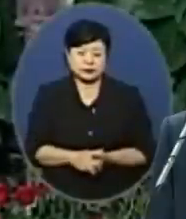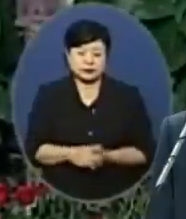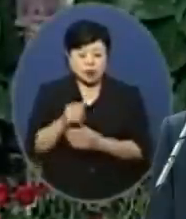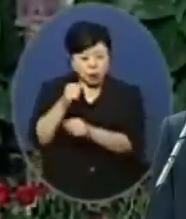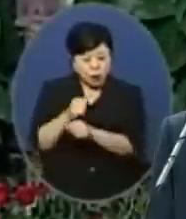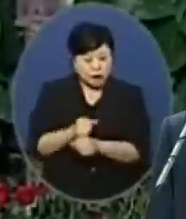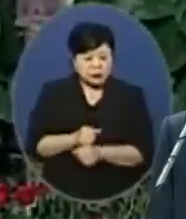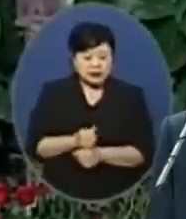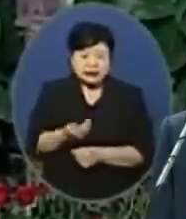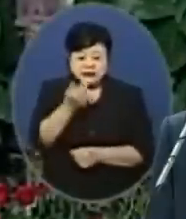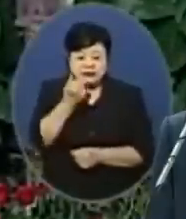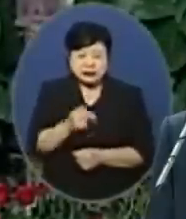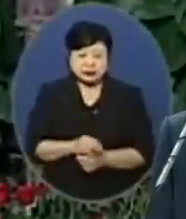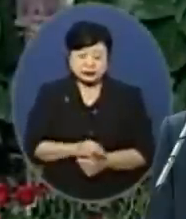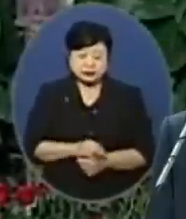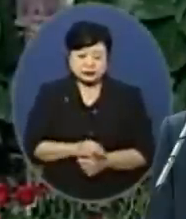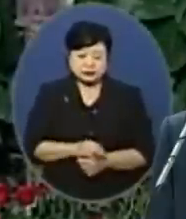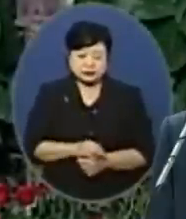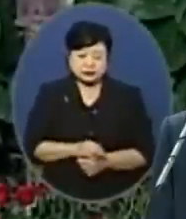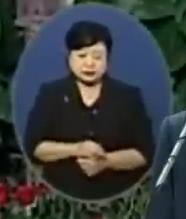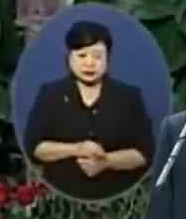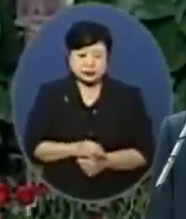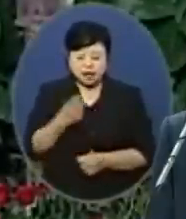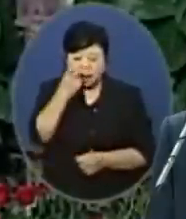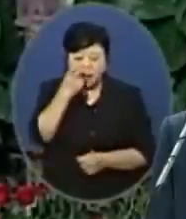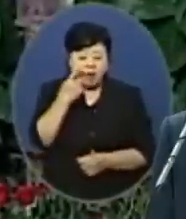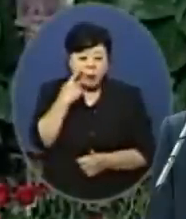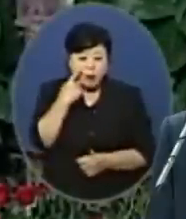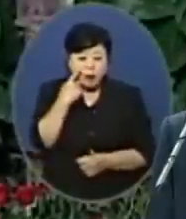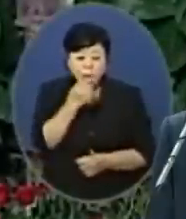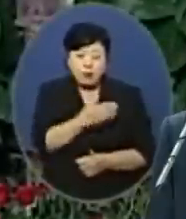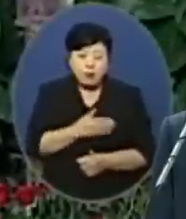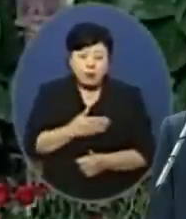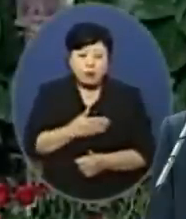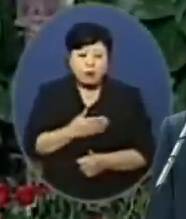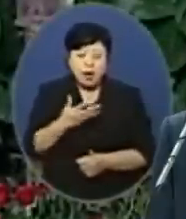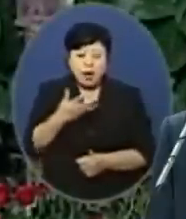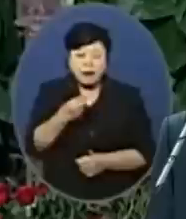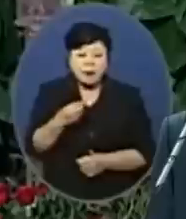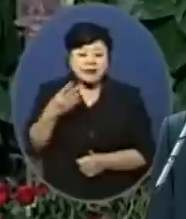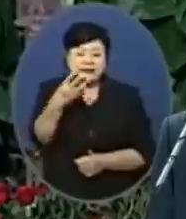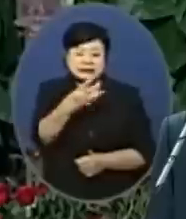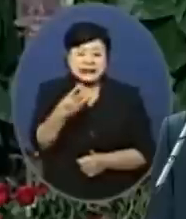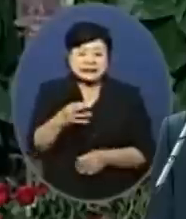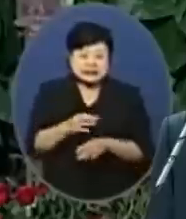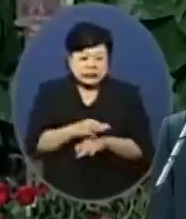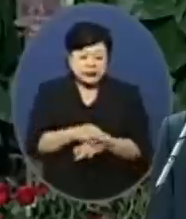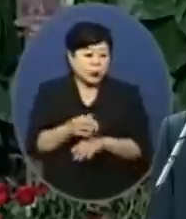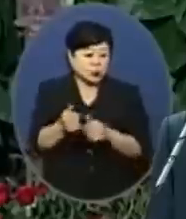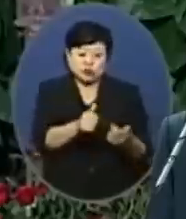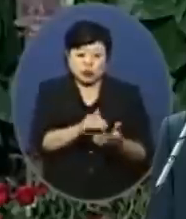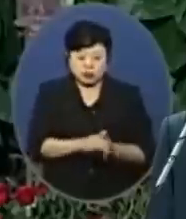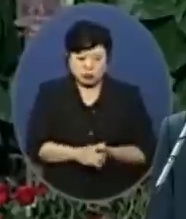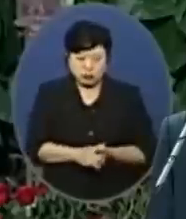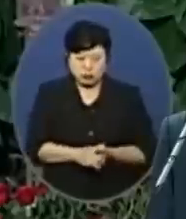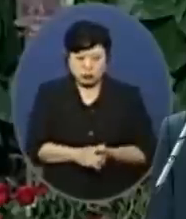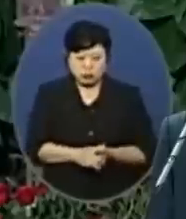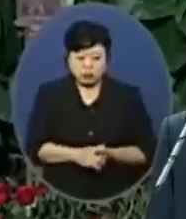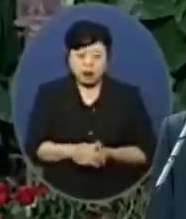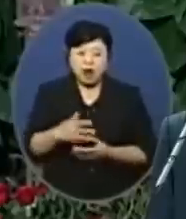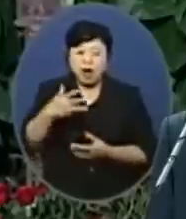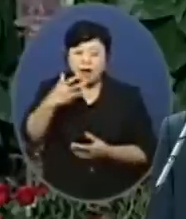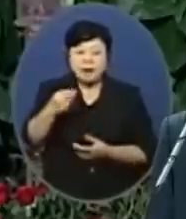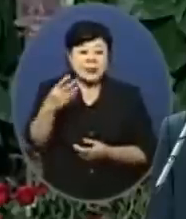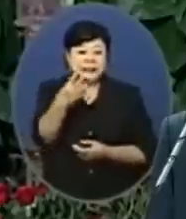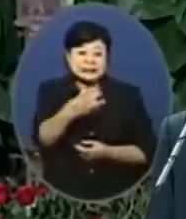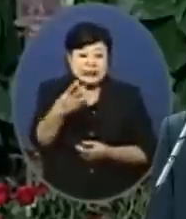과학적으로, 생리학적으로 조사해보면 여러분 몸속에 8만 4천 개의 세포가 죽습니다. 8만